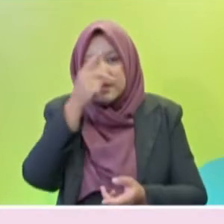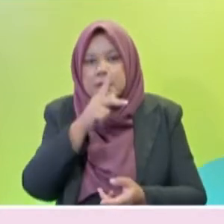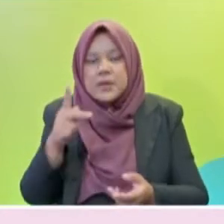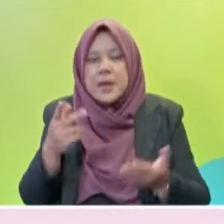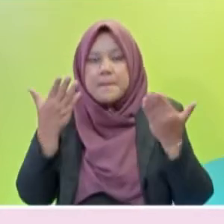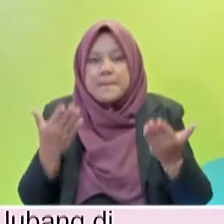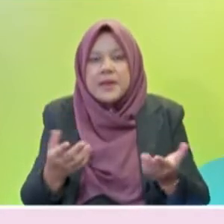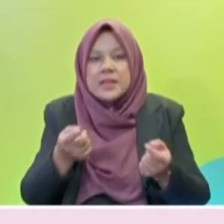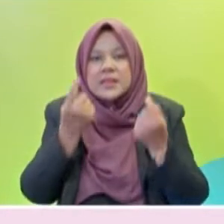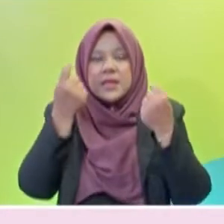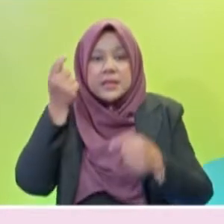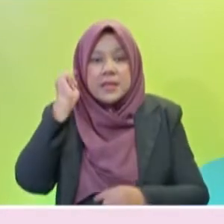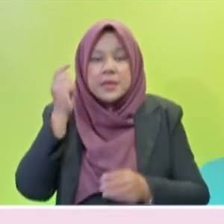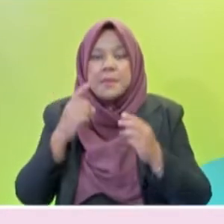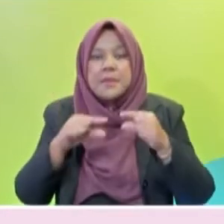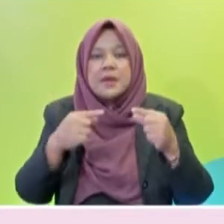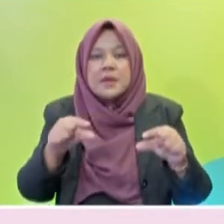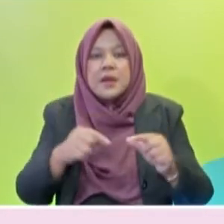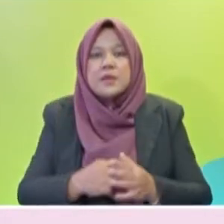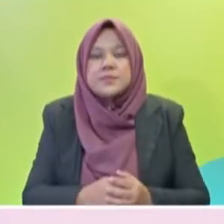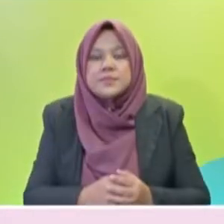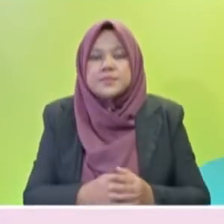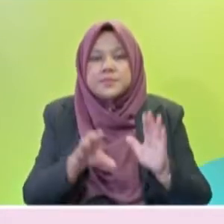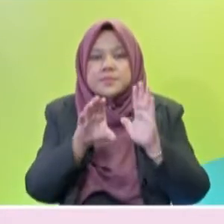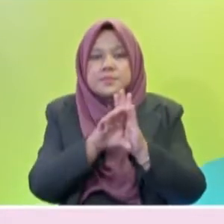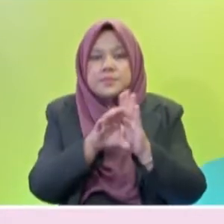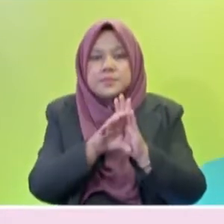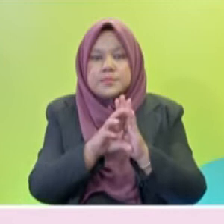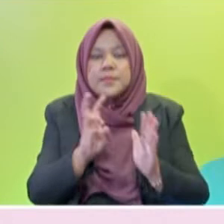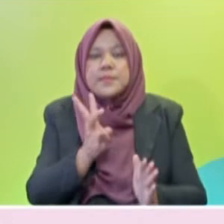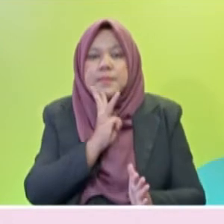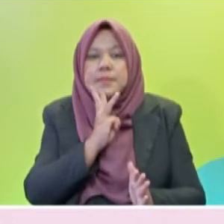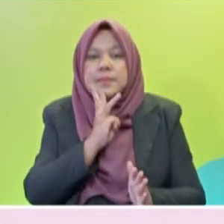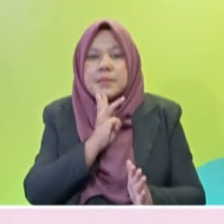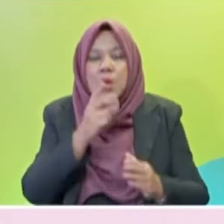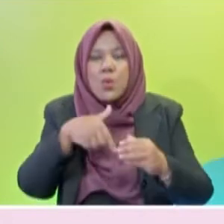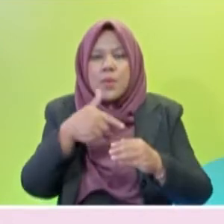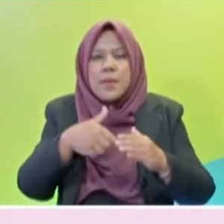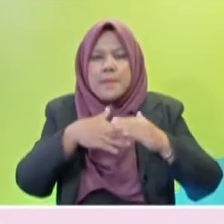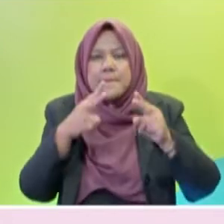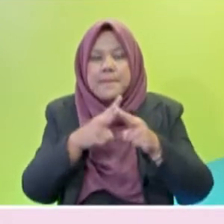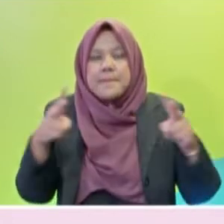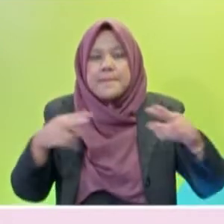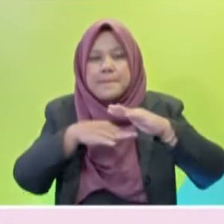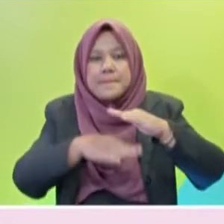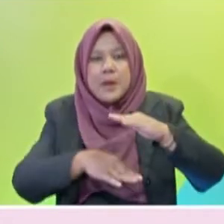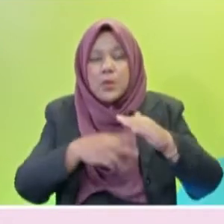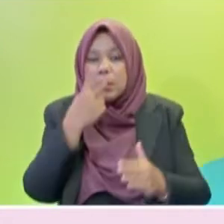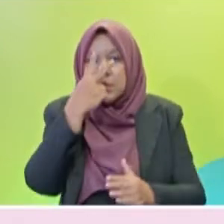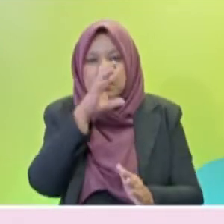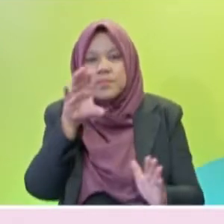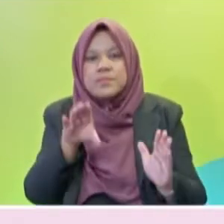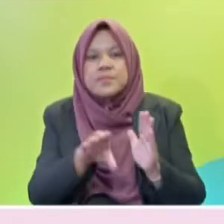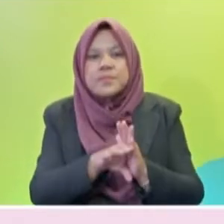bergerak oke so kita tahu juga Ah contoh air daripada lubang paling bawah seperti gambar raja yang ditinggalkan di